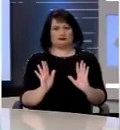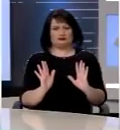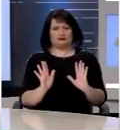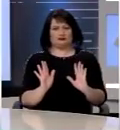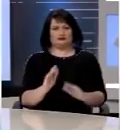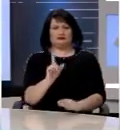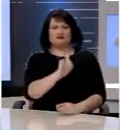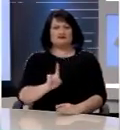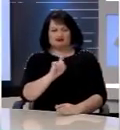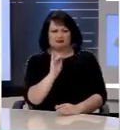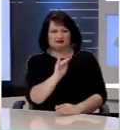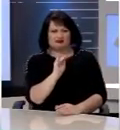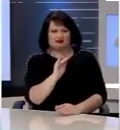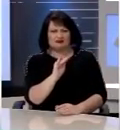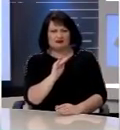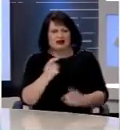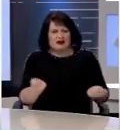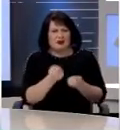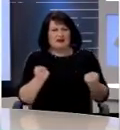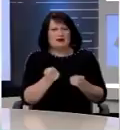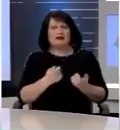Διότι έχετε ξεπεράσει τα όρια του γραφικού με αυτά που κάνετε.